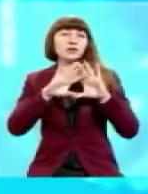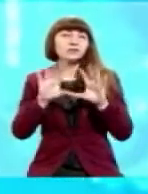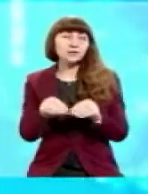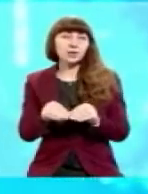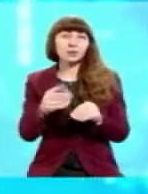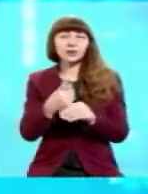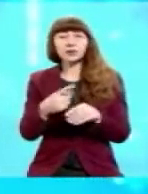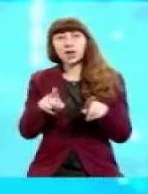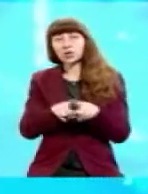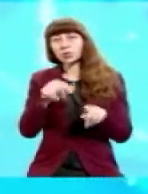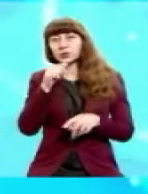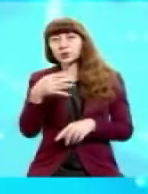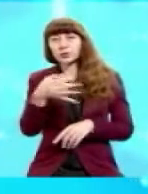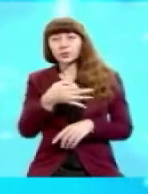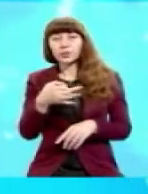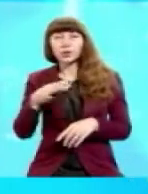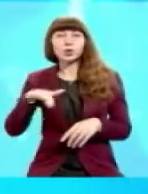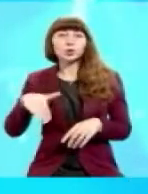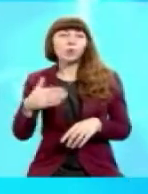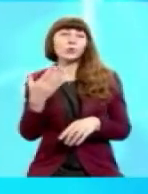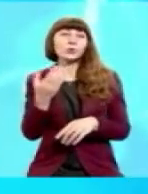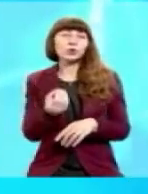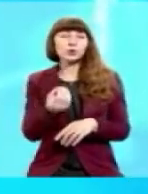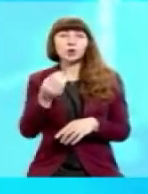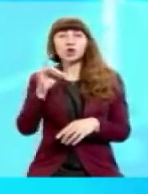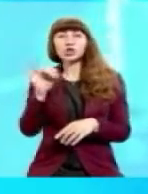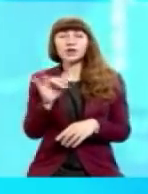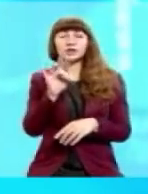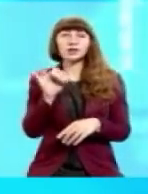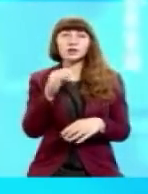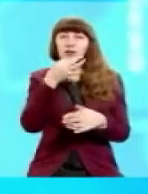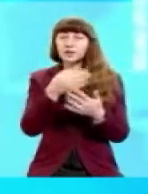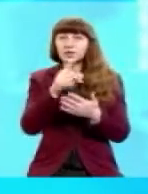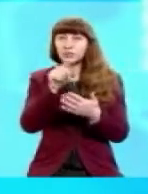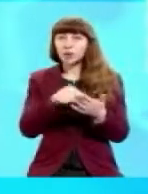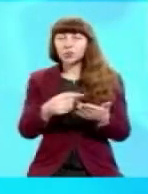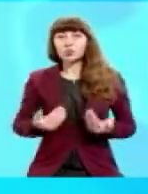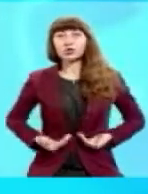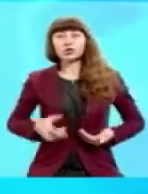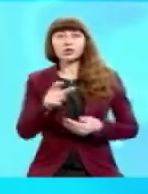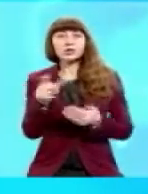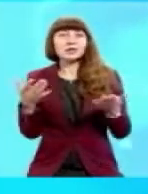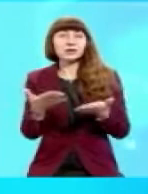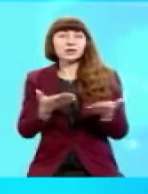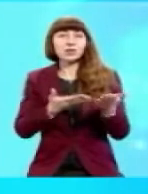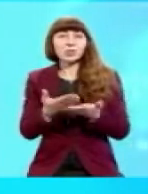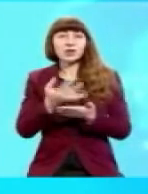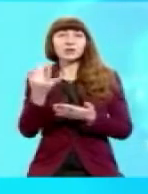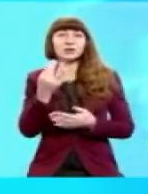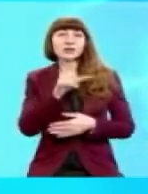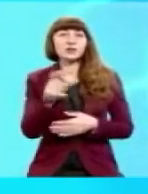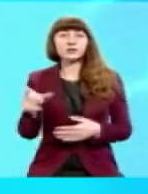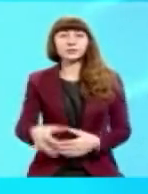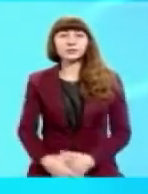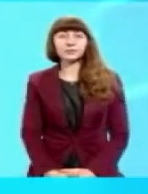так и в нашем регионе в частности. Позже Ажар Гиният ответила на ряд вопросов жителей области. Какие направления больше всего интересовали